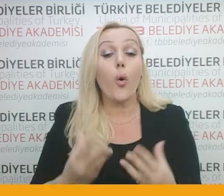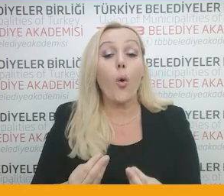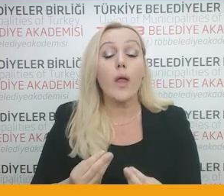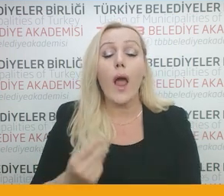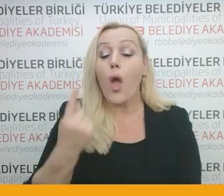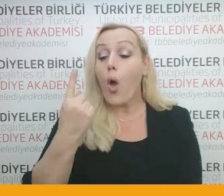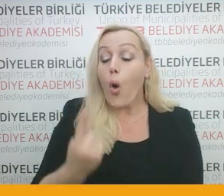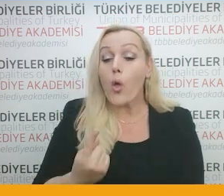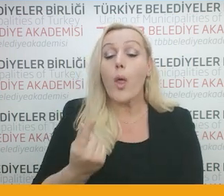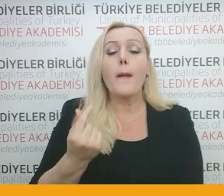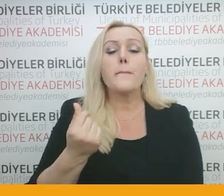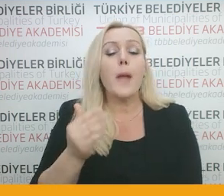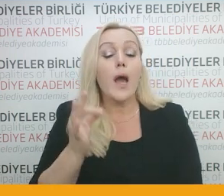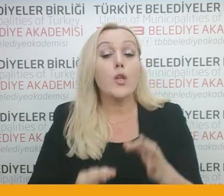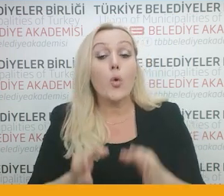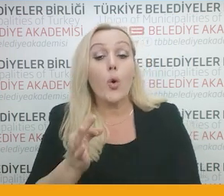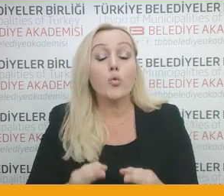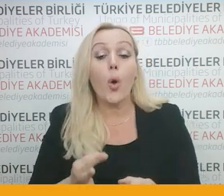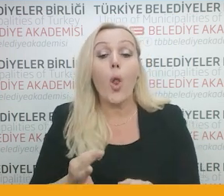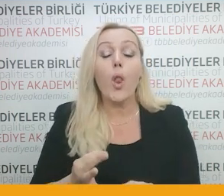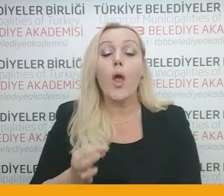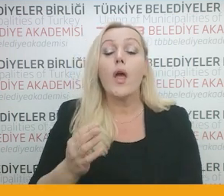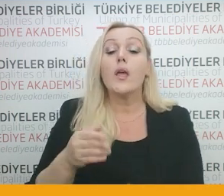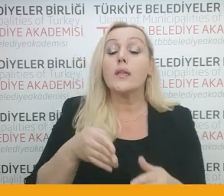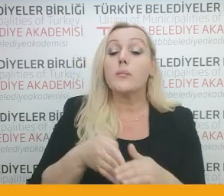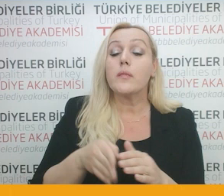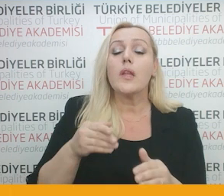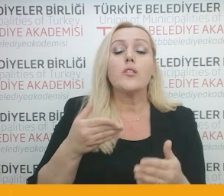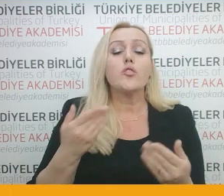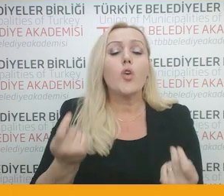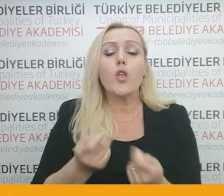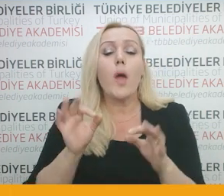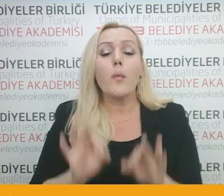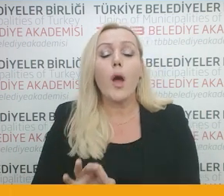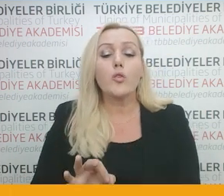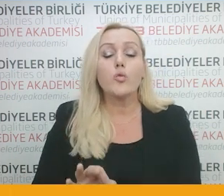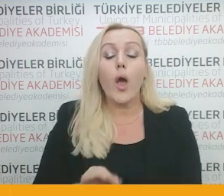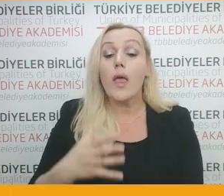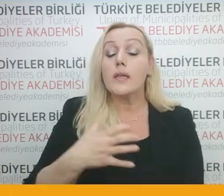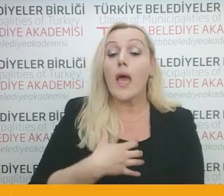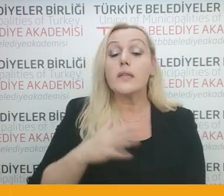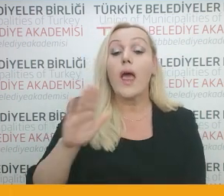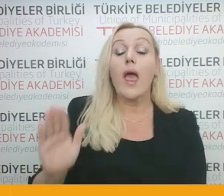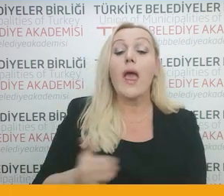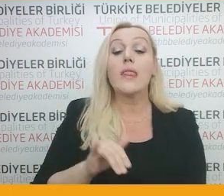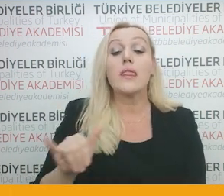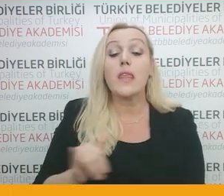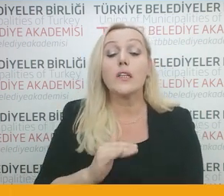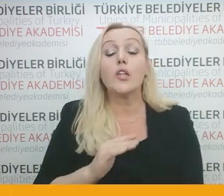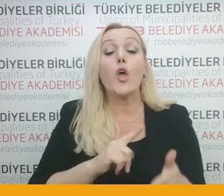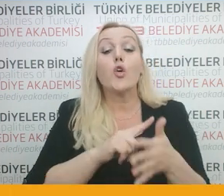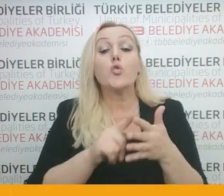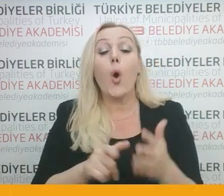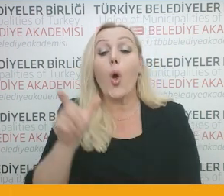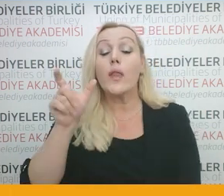ön mali kontrol kavramı da devreye giriyor. Harcama yetkilileri, yardımcıları veya hiyerarşik olarak kendisine en yakın üst kademe yöneticiler arasında bir